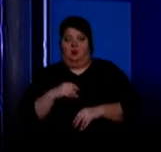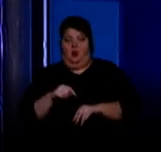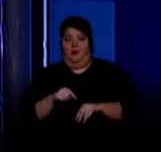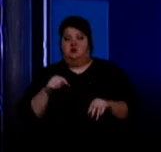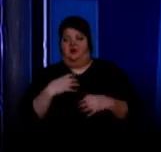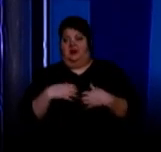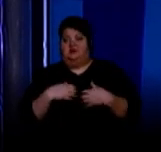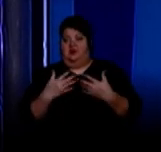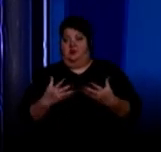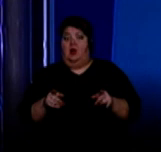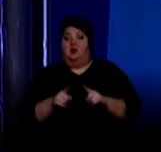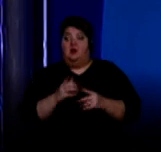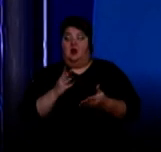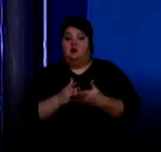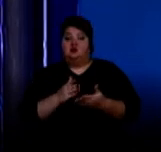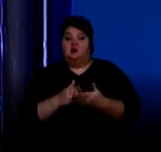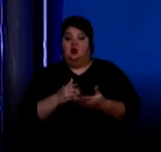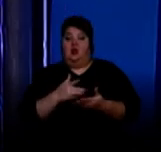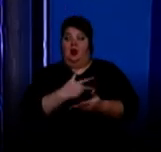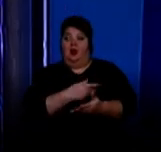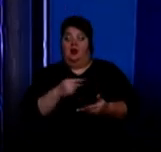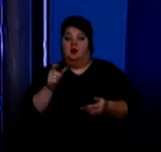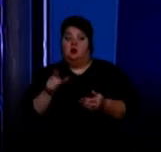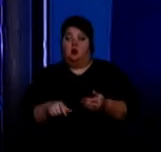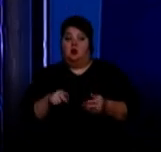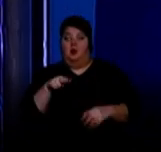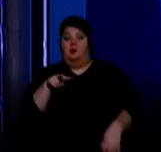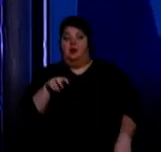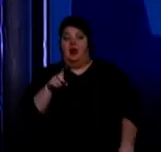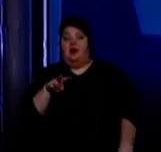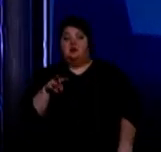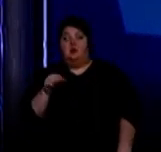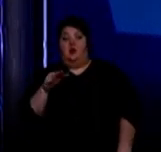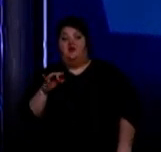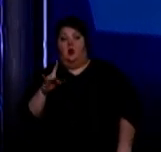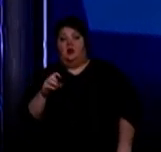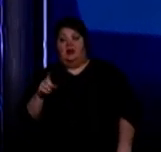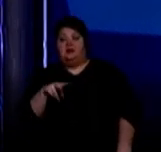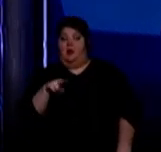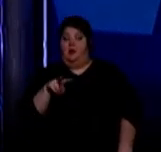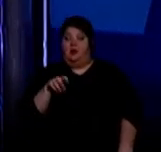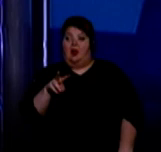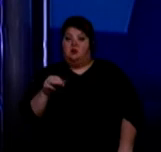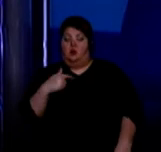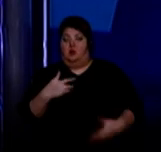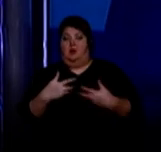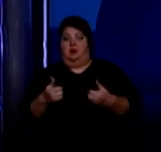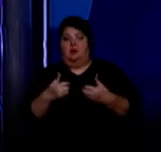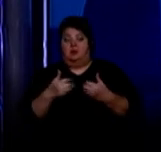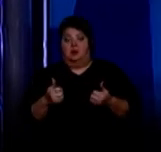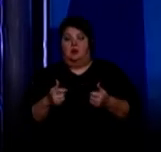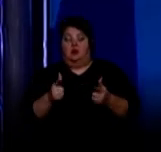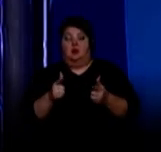почуває себе. Також є донори компонент крові, плазмаферез. На плазму ми можемо отримати від донора,